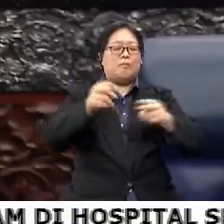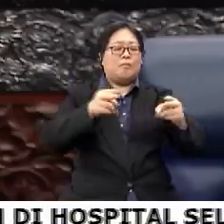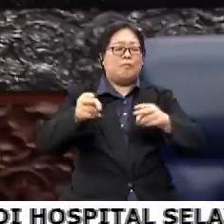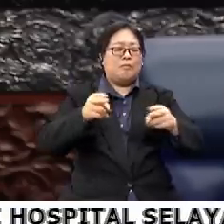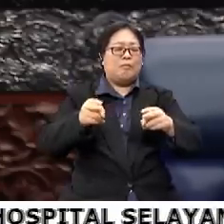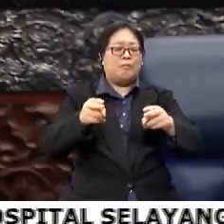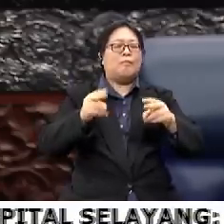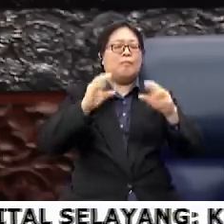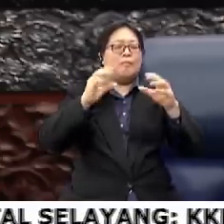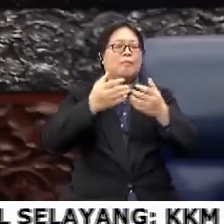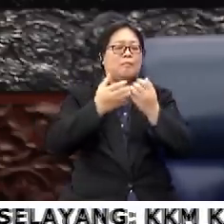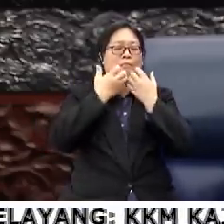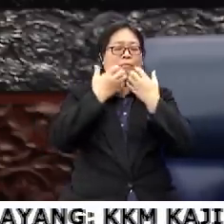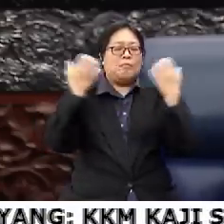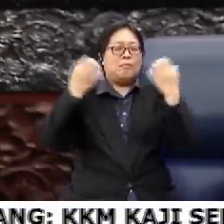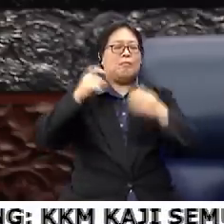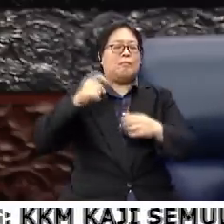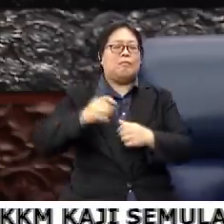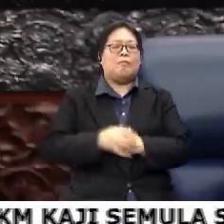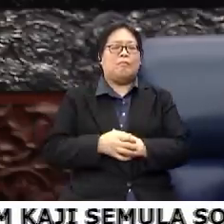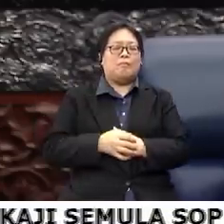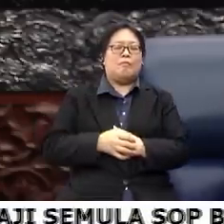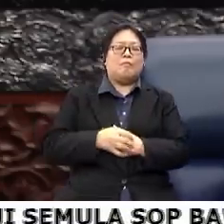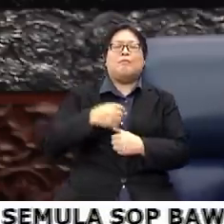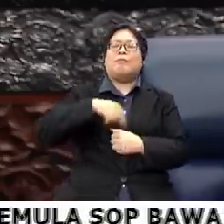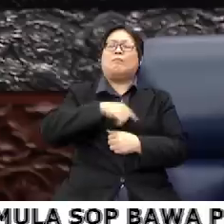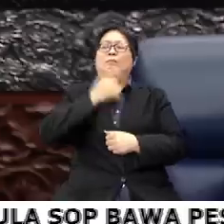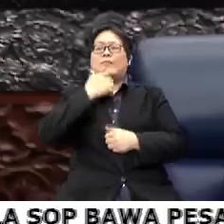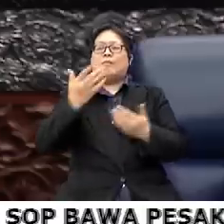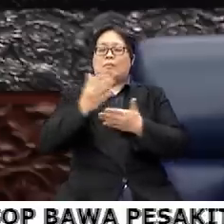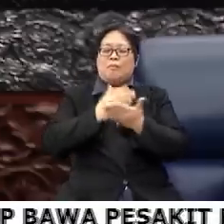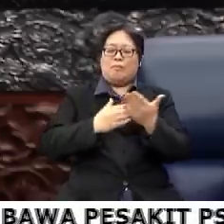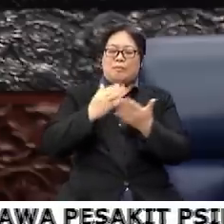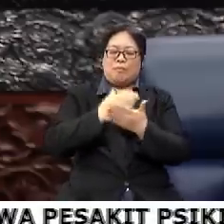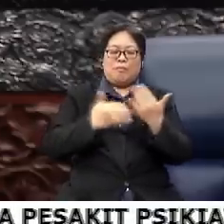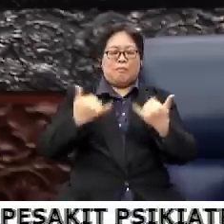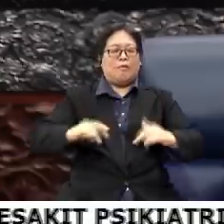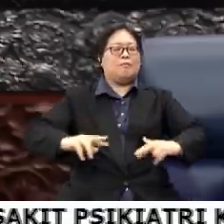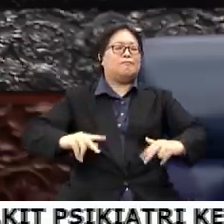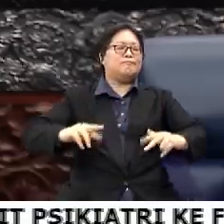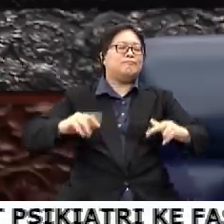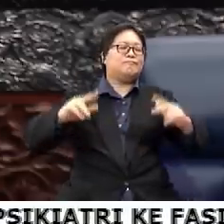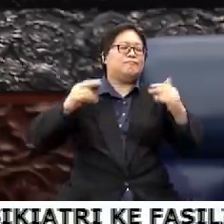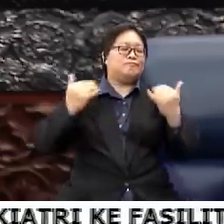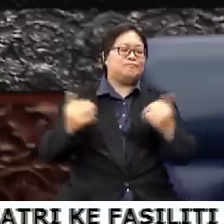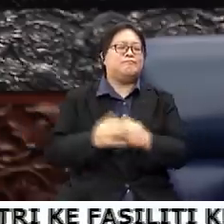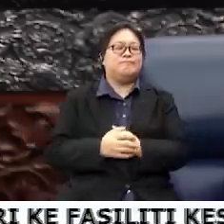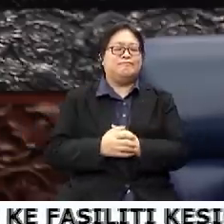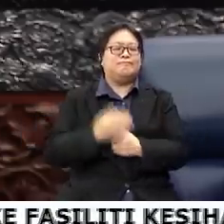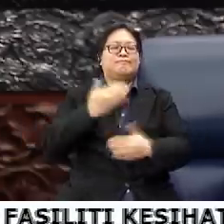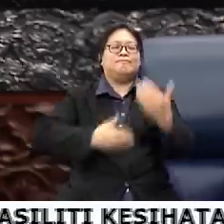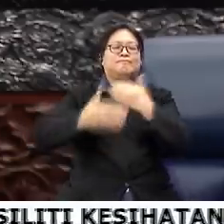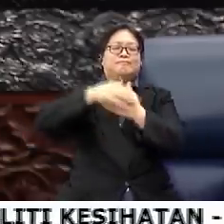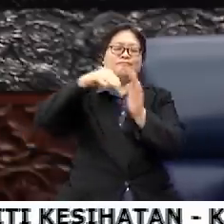ini dengan secekap yang mungkin. Kita tidak mahu sektor-sektor yang sedang pulih ini, Tuan Ibu Tua, jatuh